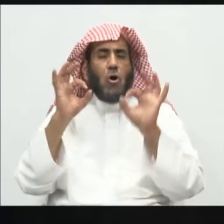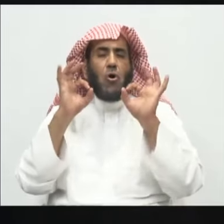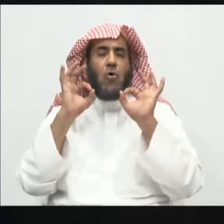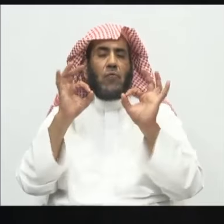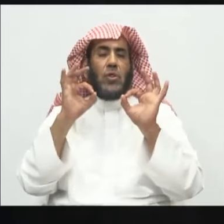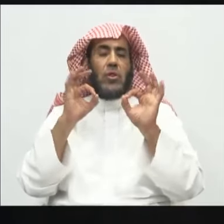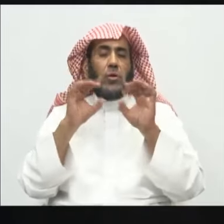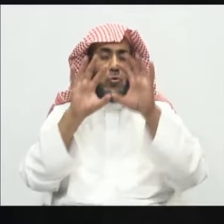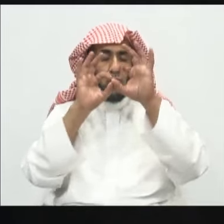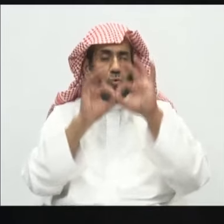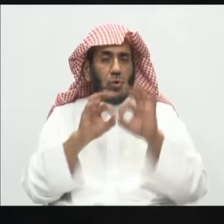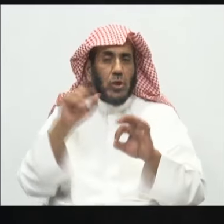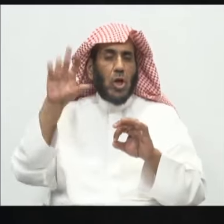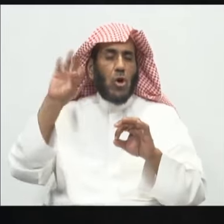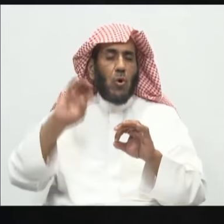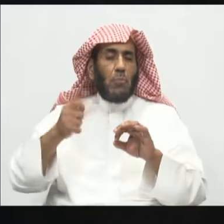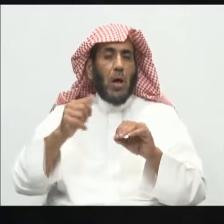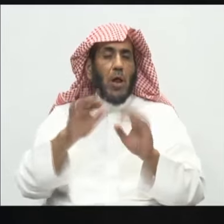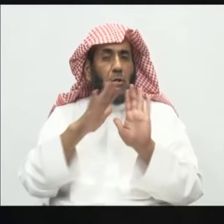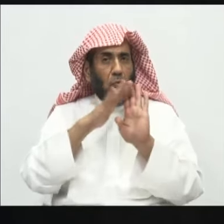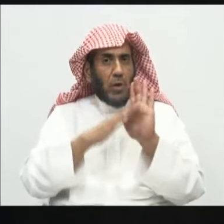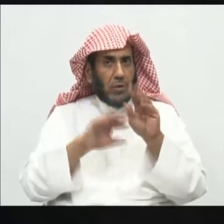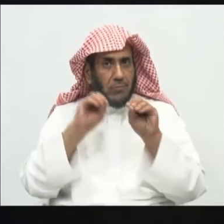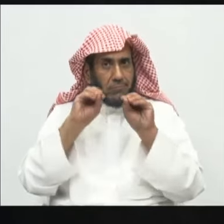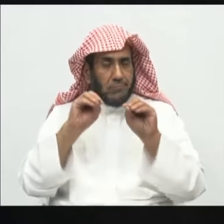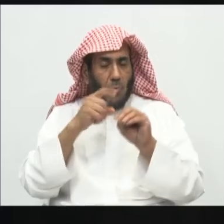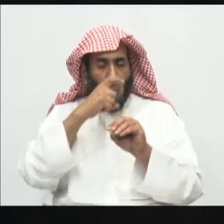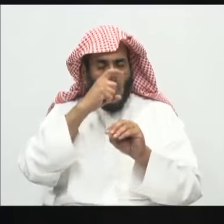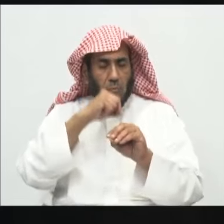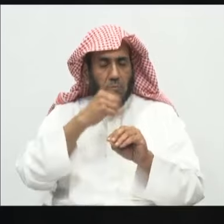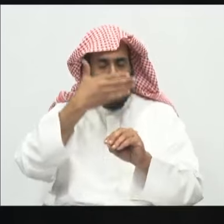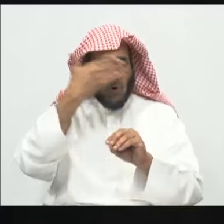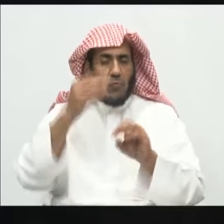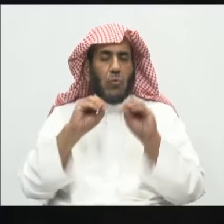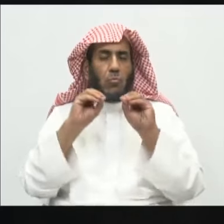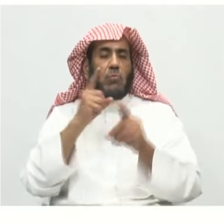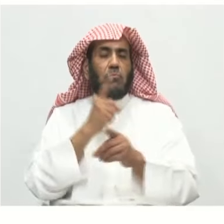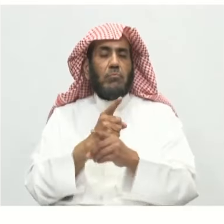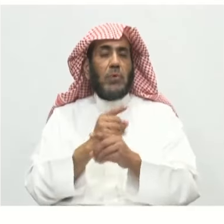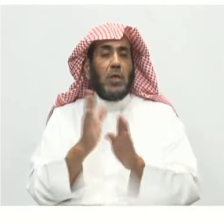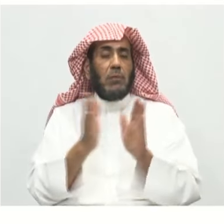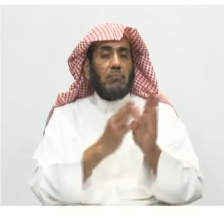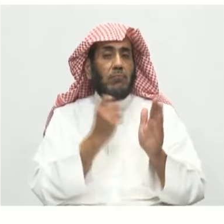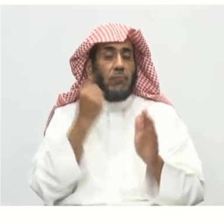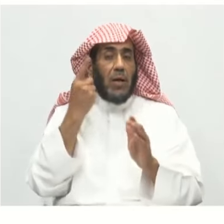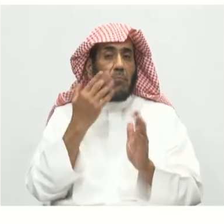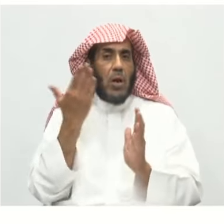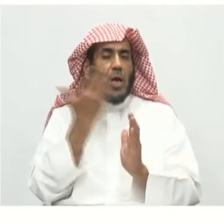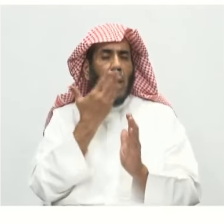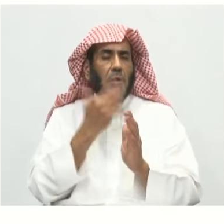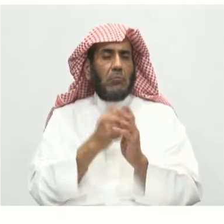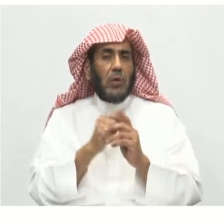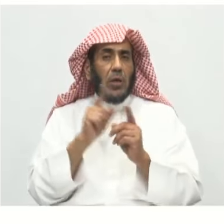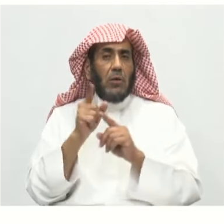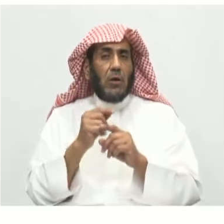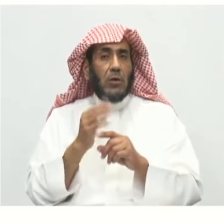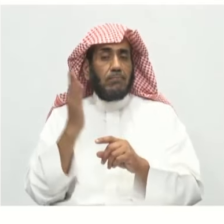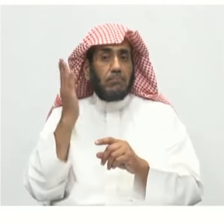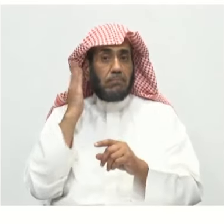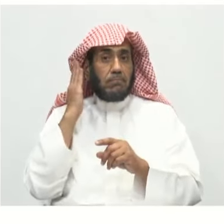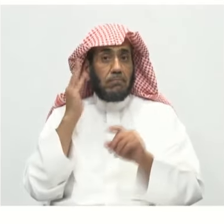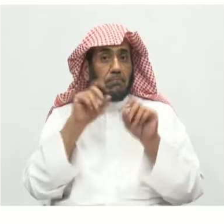السوره المذكوره في وصايا لقمان طبعا الفهم القرائي الفهم القرائي هذا هو رابط الدرس